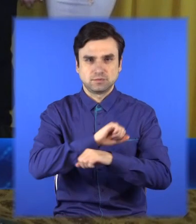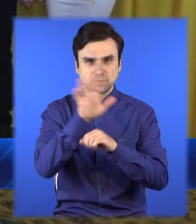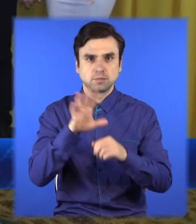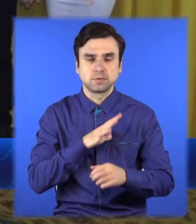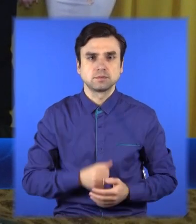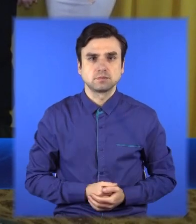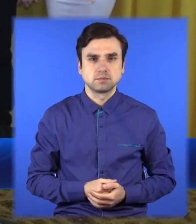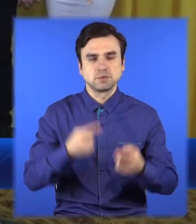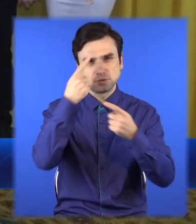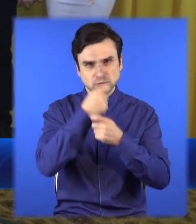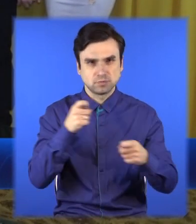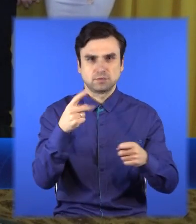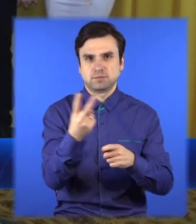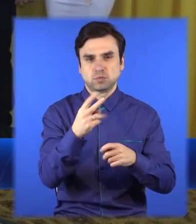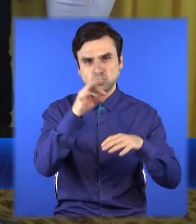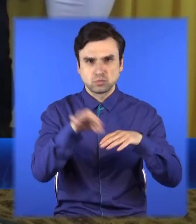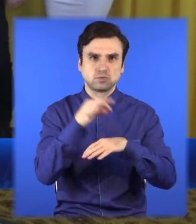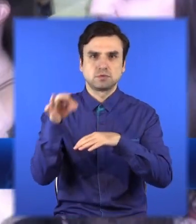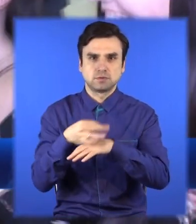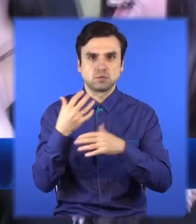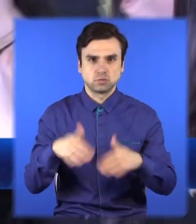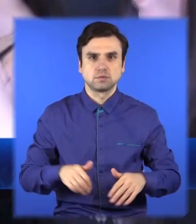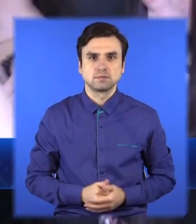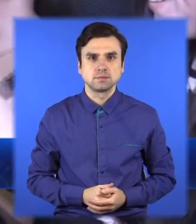вас чоловіком та дружиною.